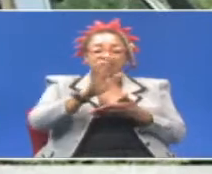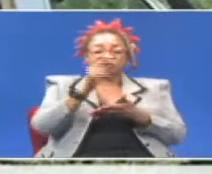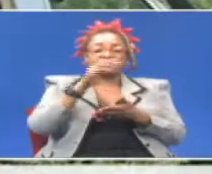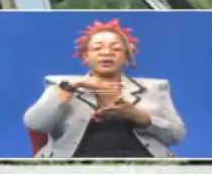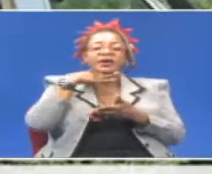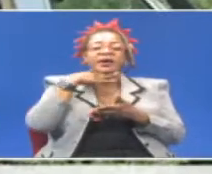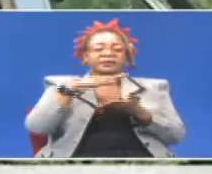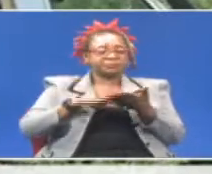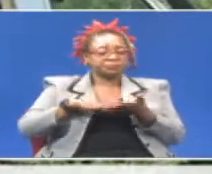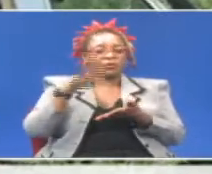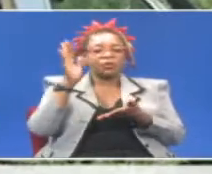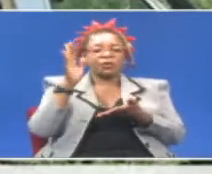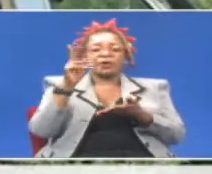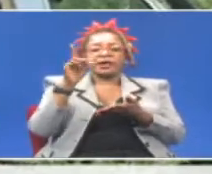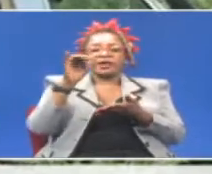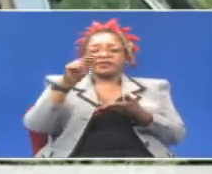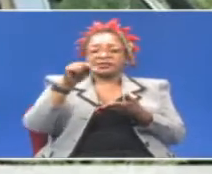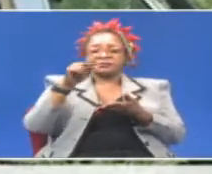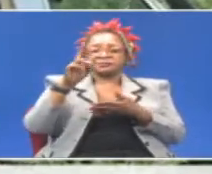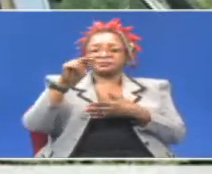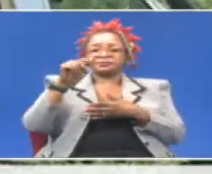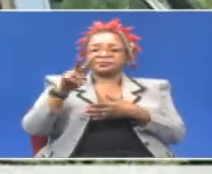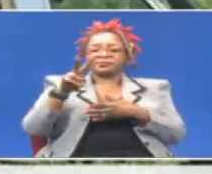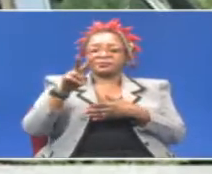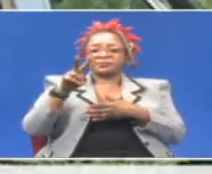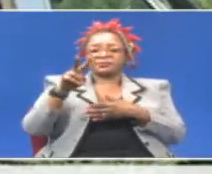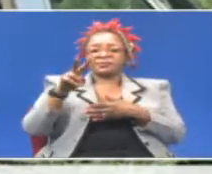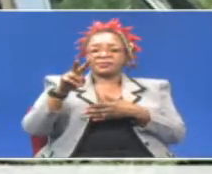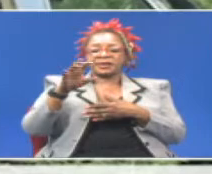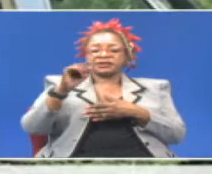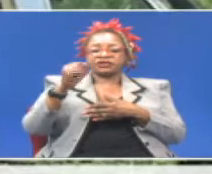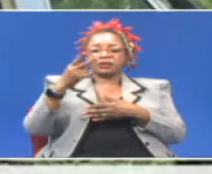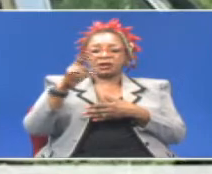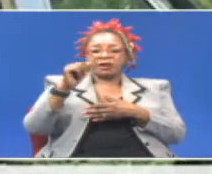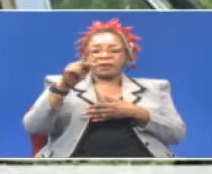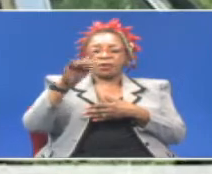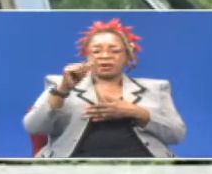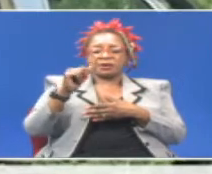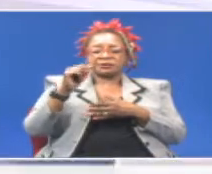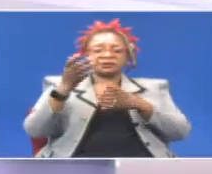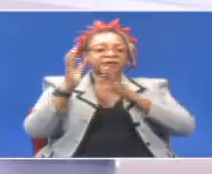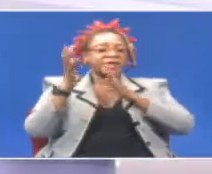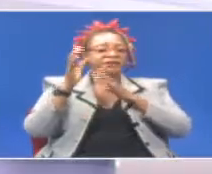ikaongezeka. Kevin Mutai, NTV, katika eneo la Shakahola, kaunti ya Kilifi.